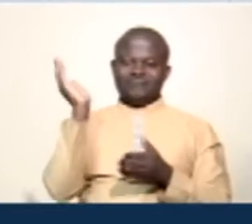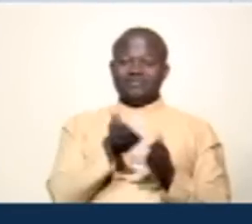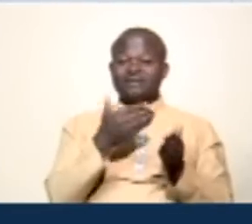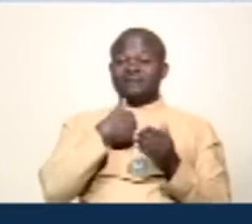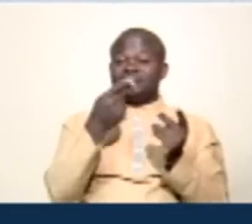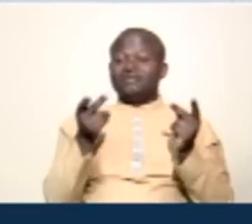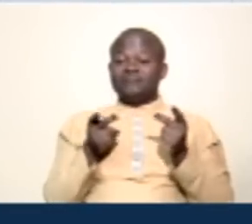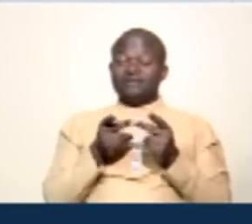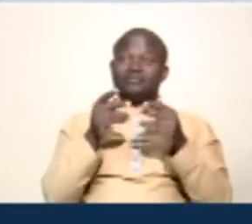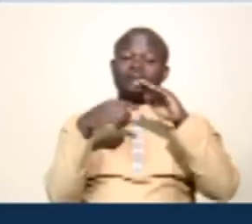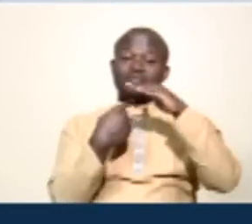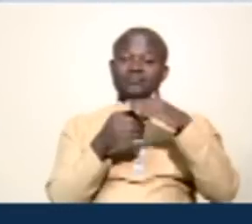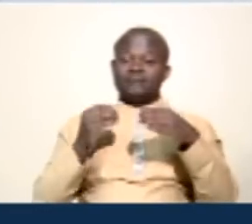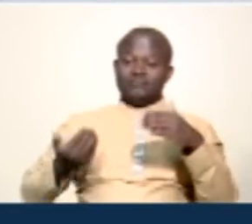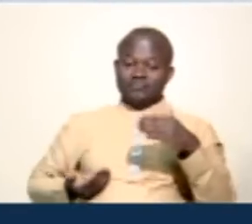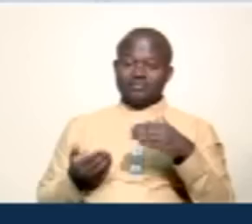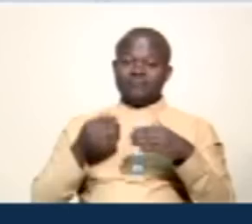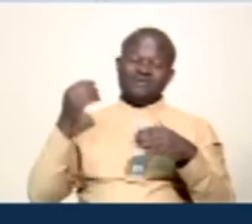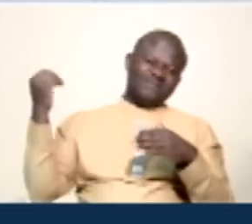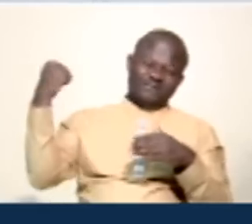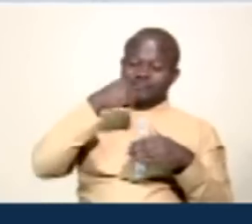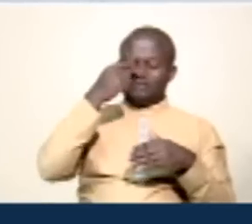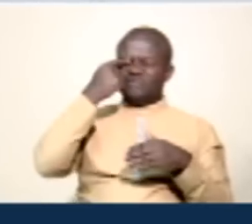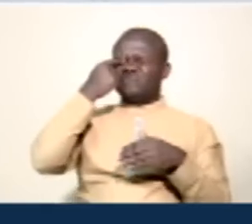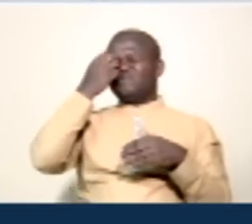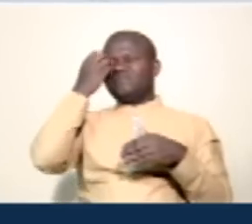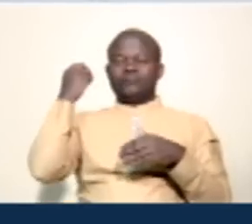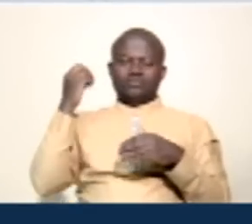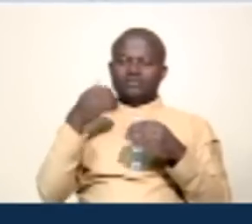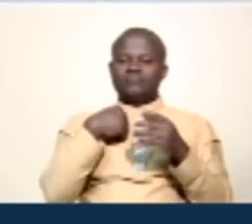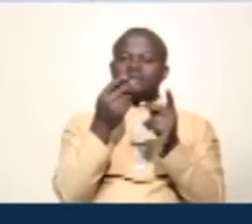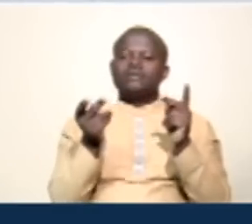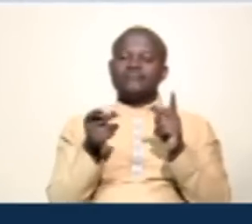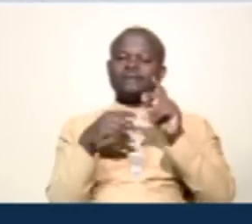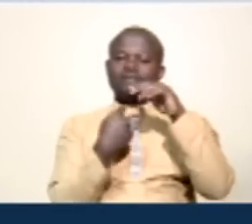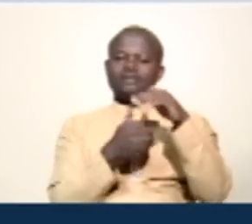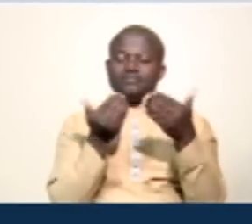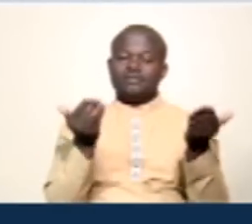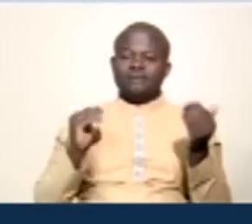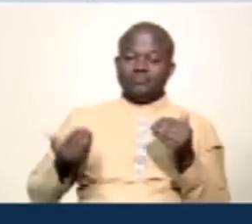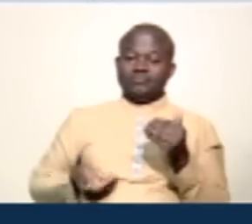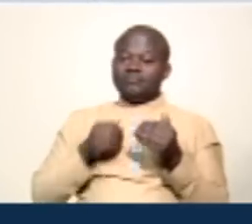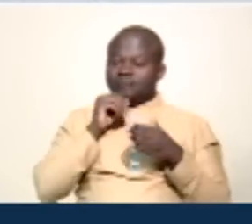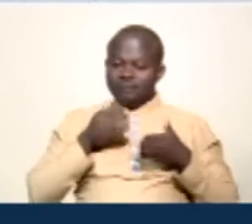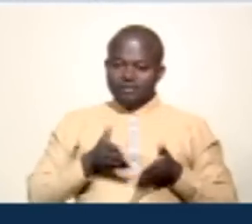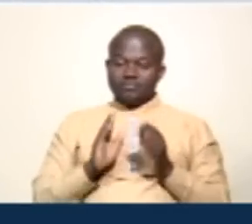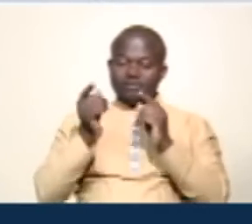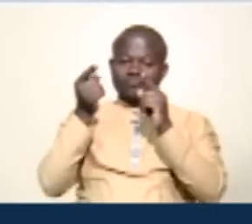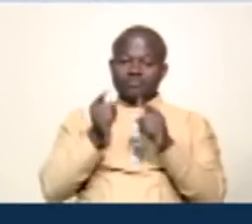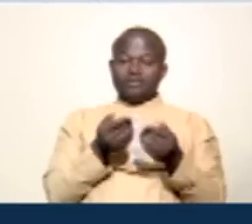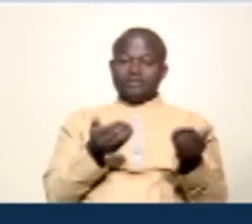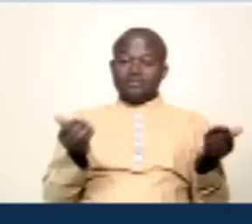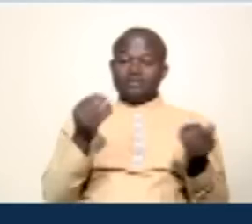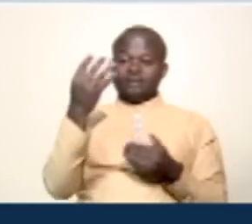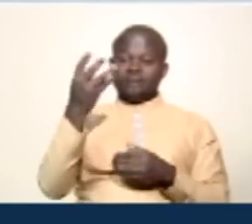kayaho umugore bamukuye mu ijisho dufite iyindi kayaho umugore utabyara wamuzaniye